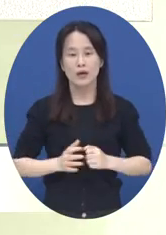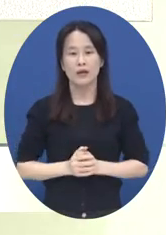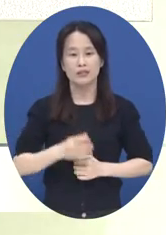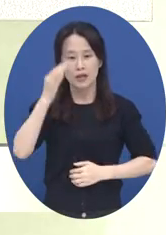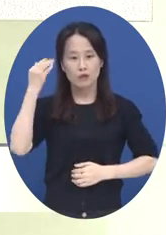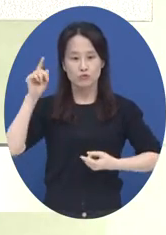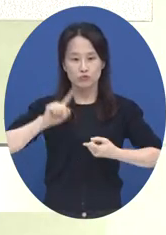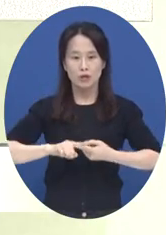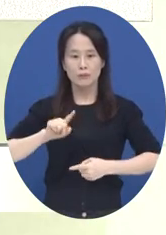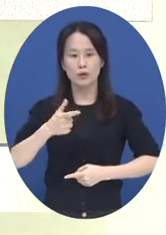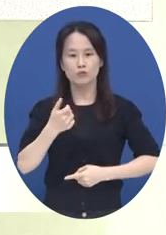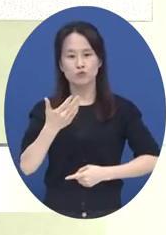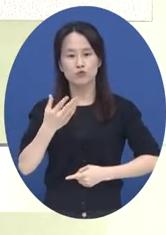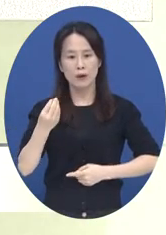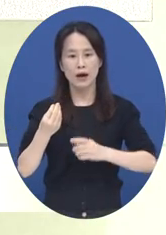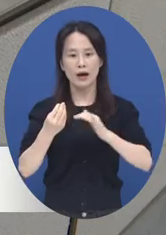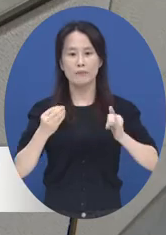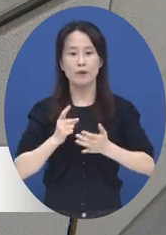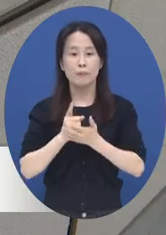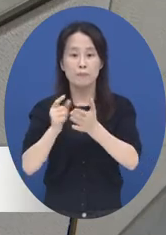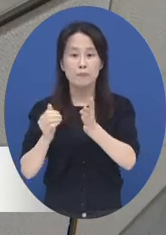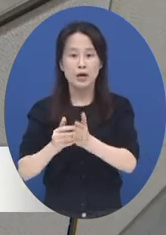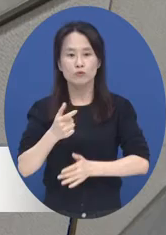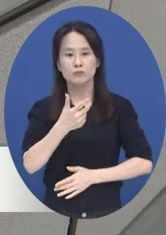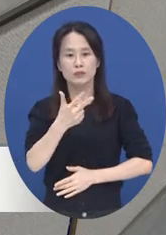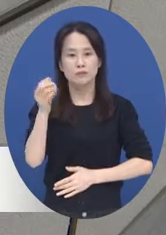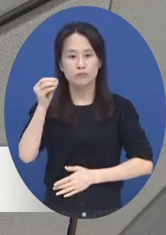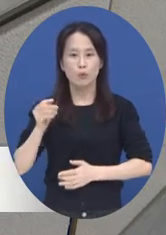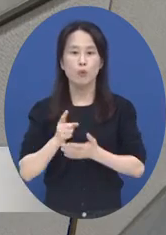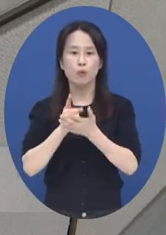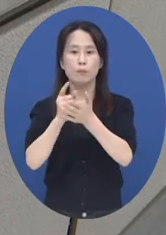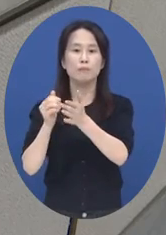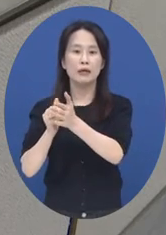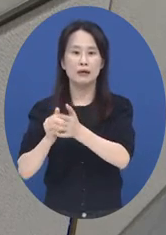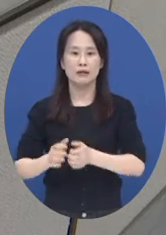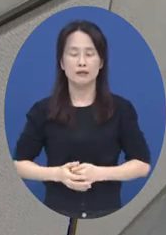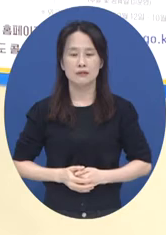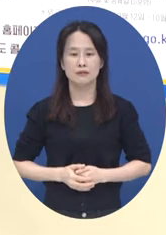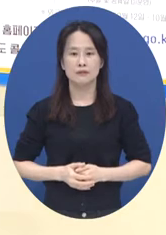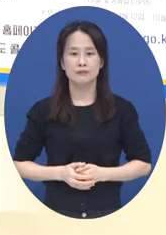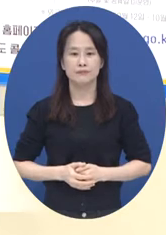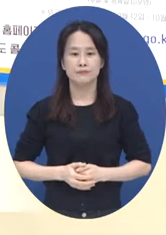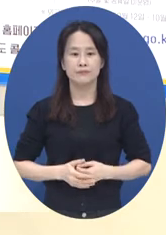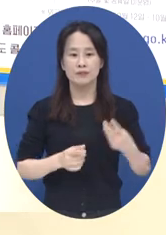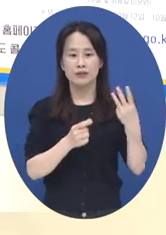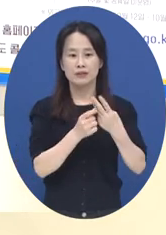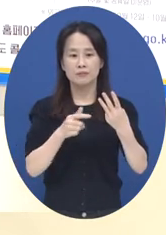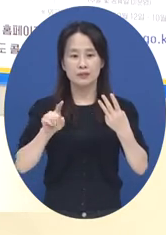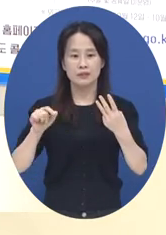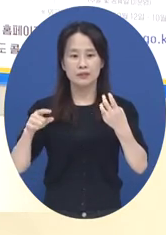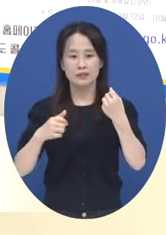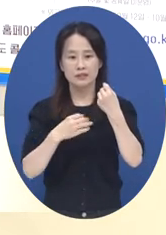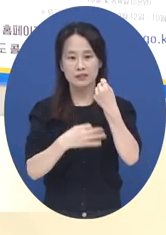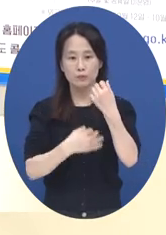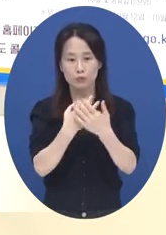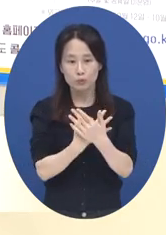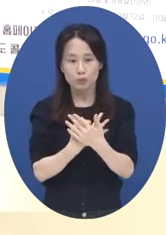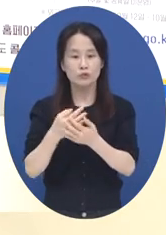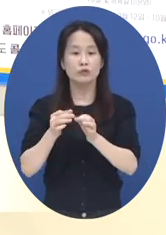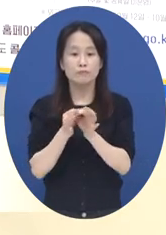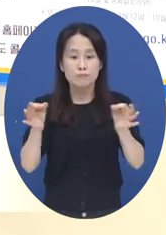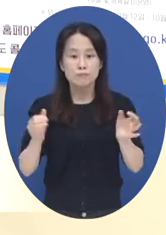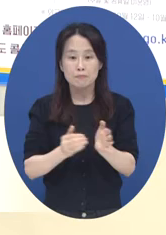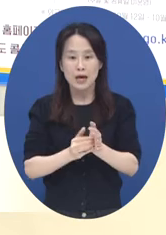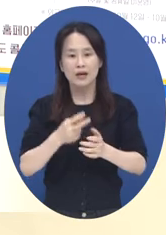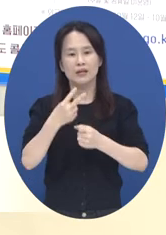대상자 1,690,000 여기 신청해 67% 에 신청 u 를 기록했습니다 3000 재난 기본소득을 도미 께서 받으셨고